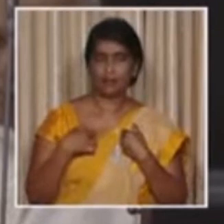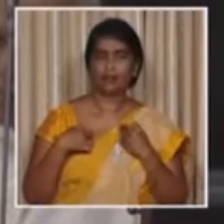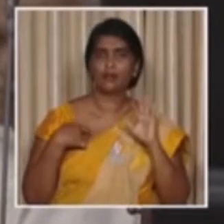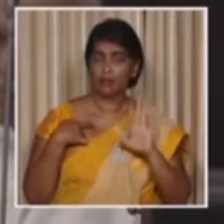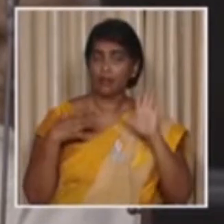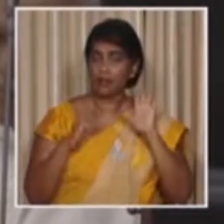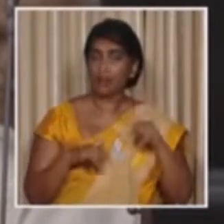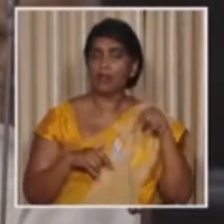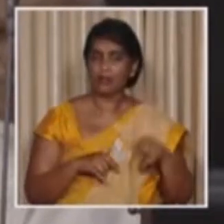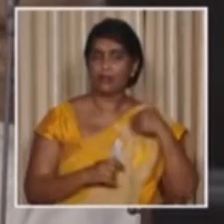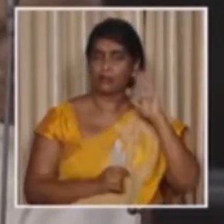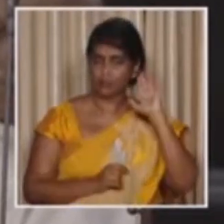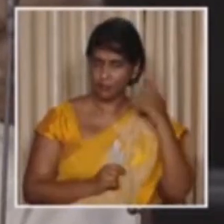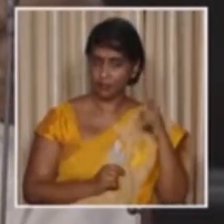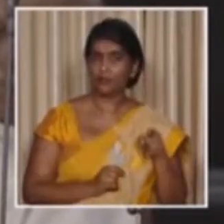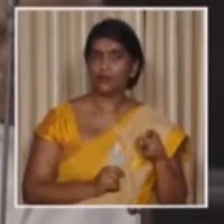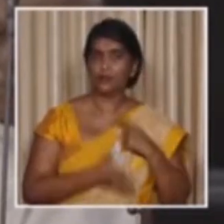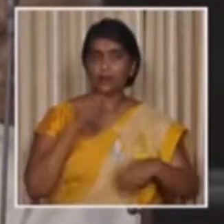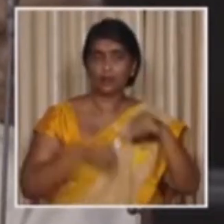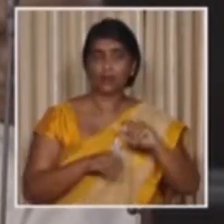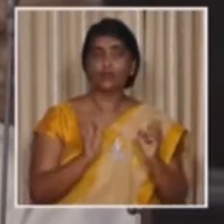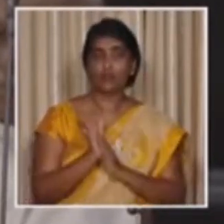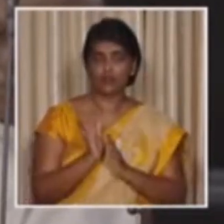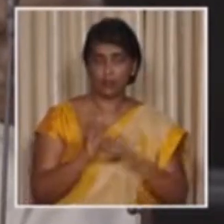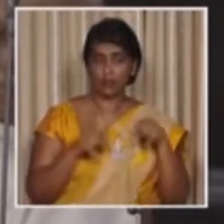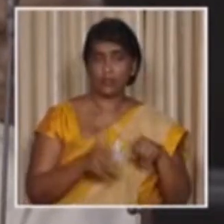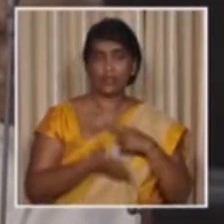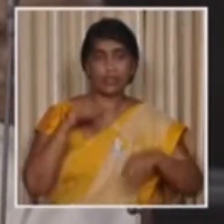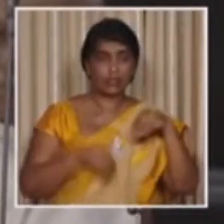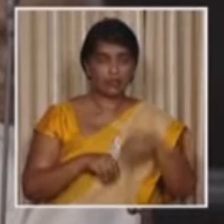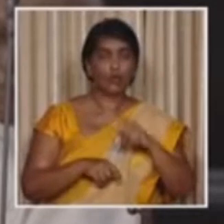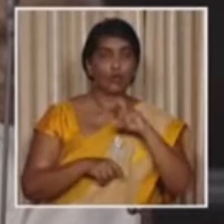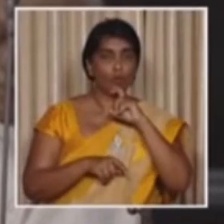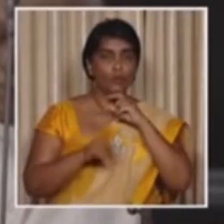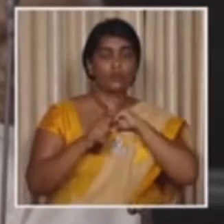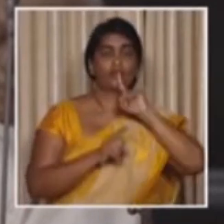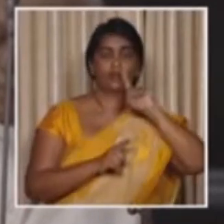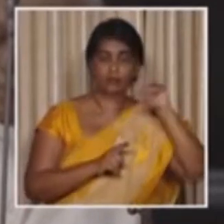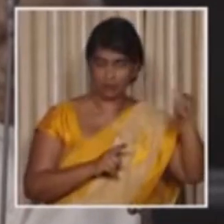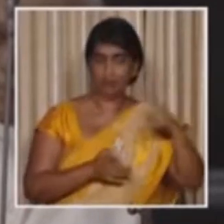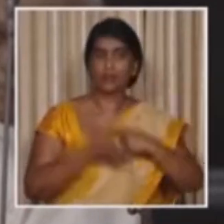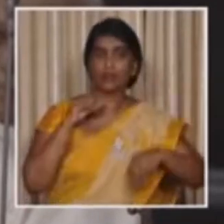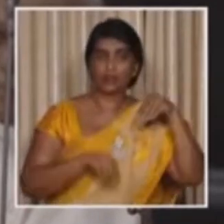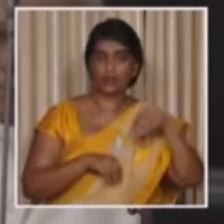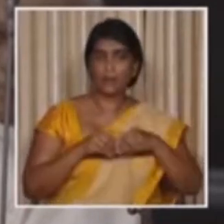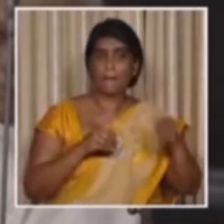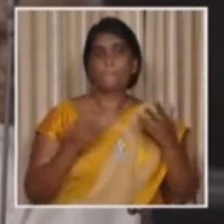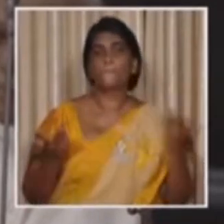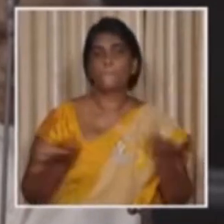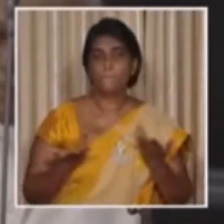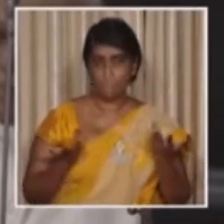අද විශේෂයෙන්ම මැතිවරණ කොමිසමත් දැන් මේ ඡන්දය ගැන උසාවියට ගිහින් කියනවලු ඡන්දයක් පවත්වන්න බෑ